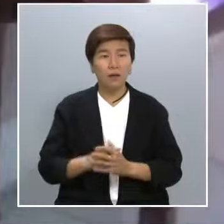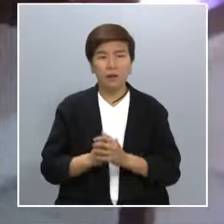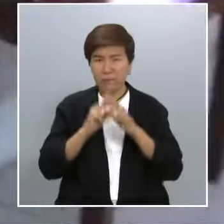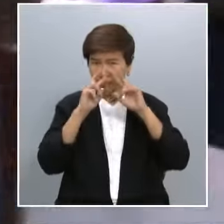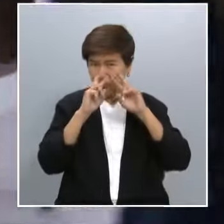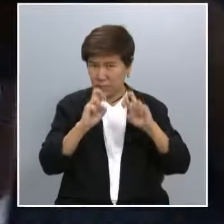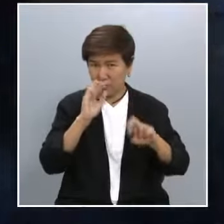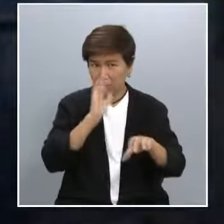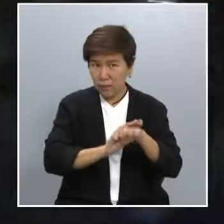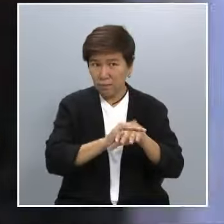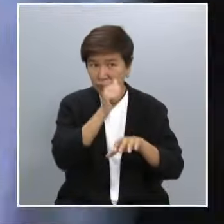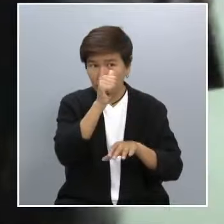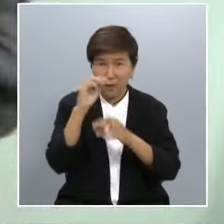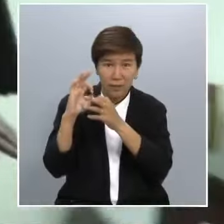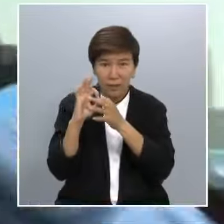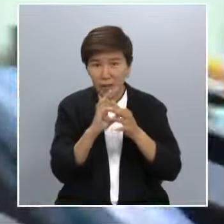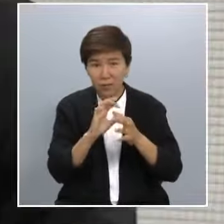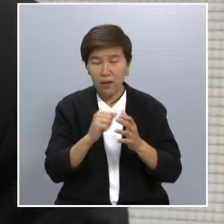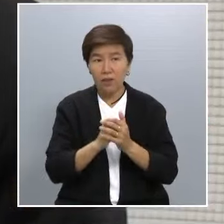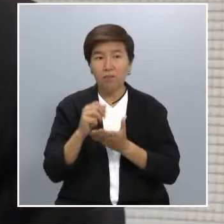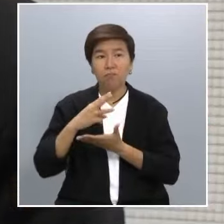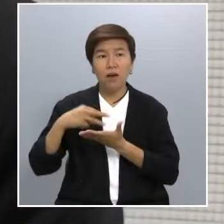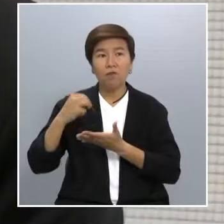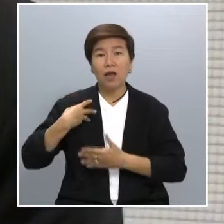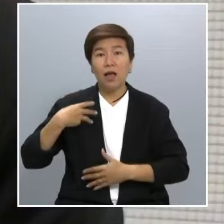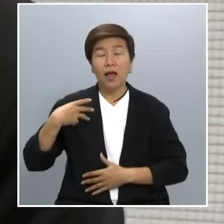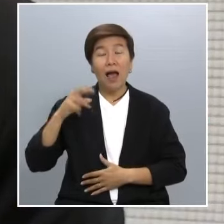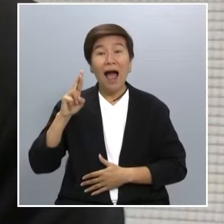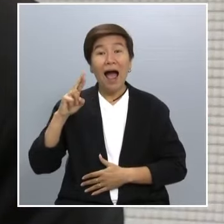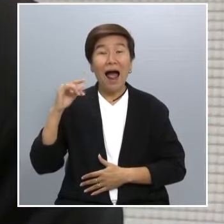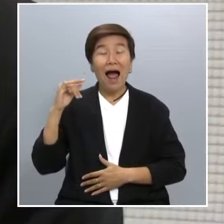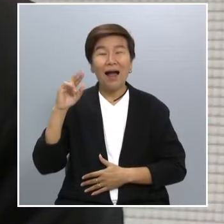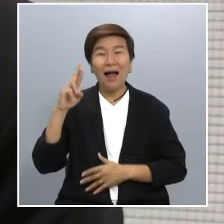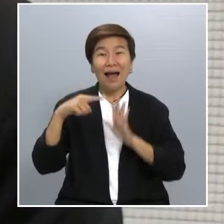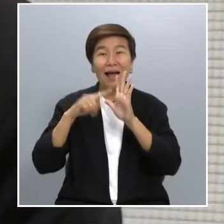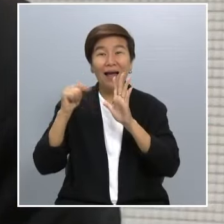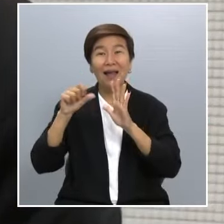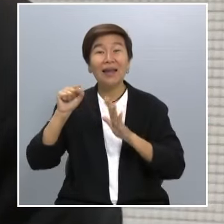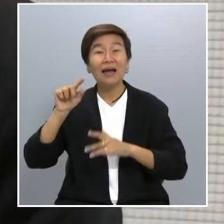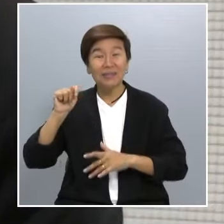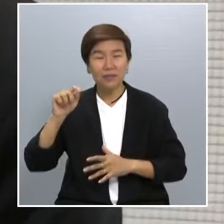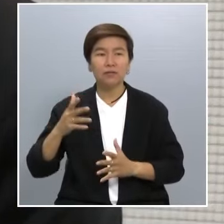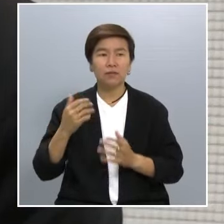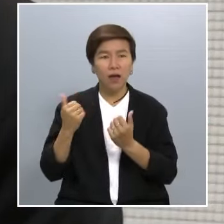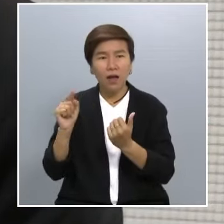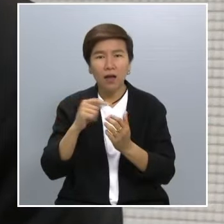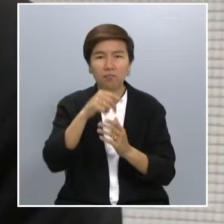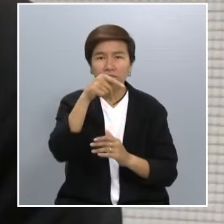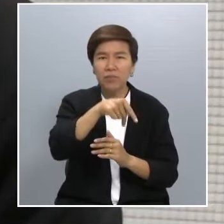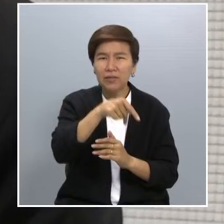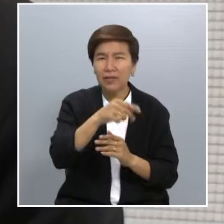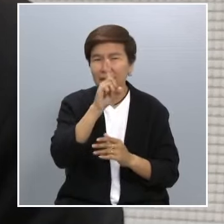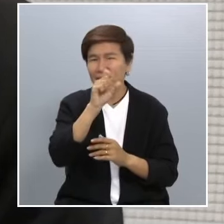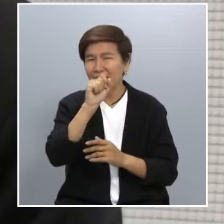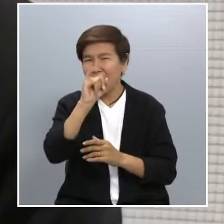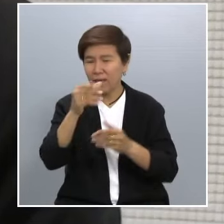ทยาและการบริหารยุติธรรมมหาวิทยาลัยรังสิตนะครับท่านก็ระบุถึงคดีของลุงเปี๊ยกนะฮะที่ตอนนี้กำลังคดีพิเศษบอกว่า การที่ท